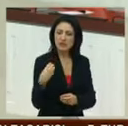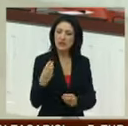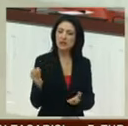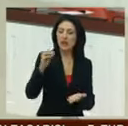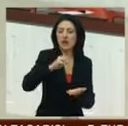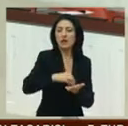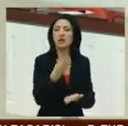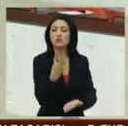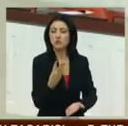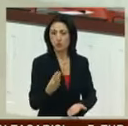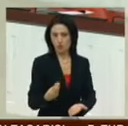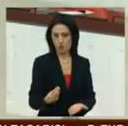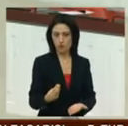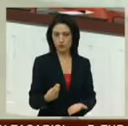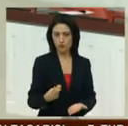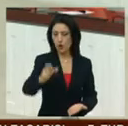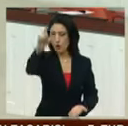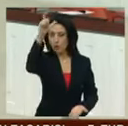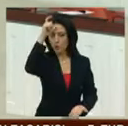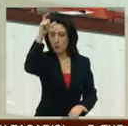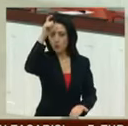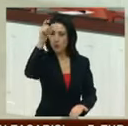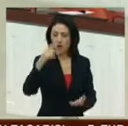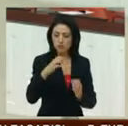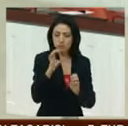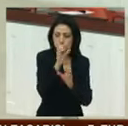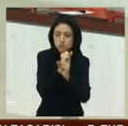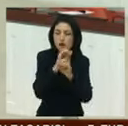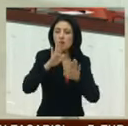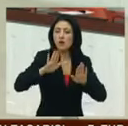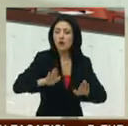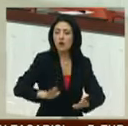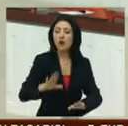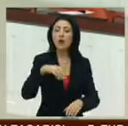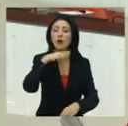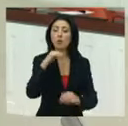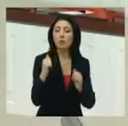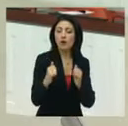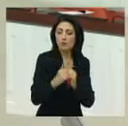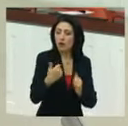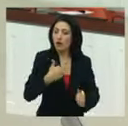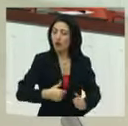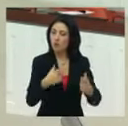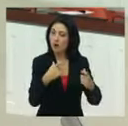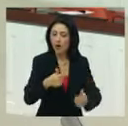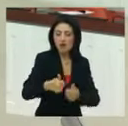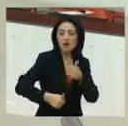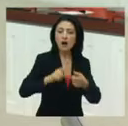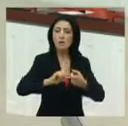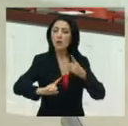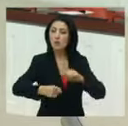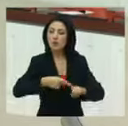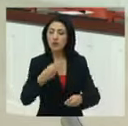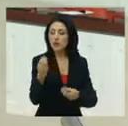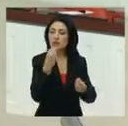konulmuş oluyor. Türkiye açmaza giren AB sürecini kamu alımları, rekabet politikası,